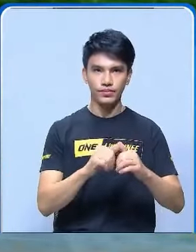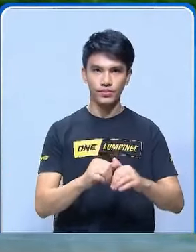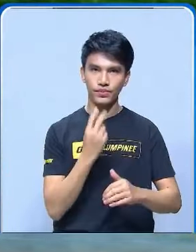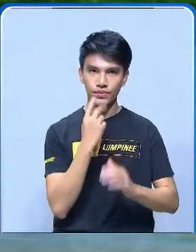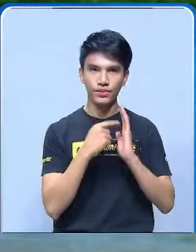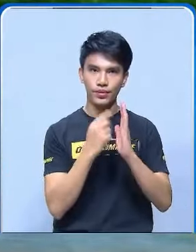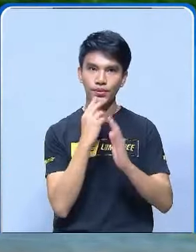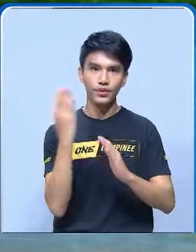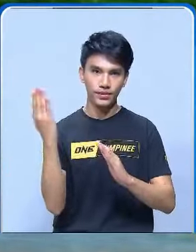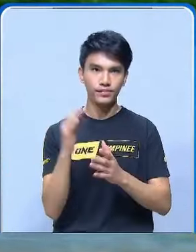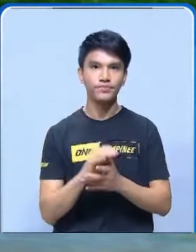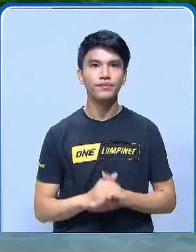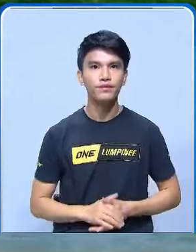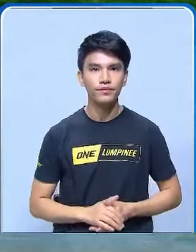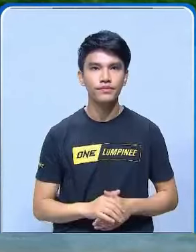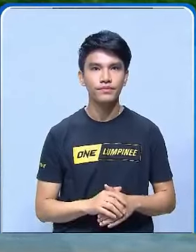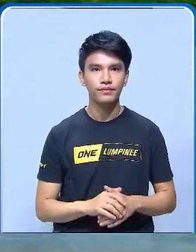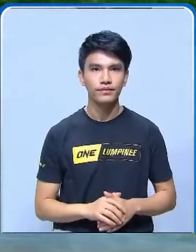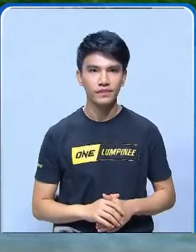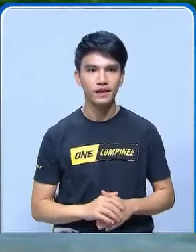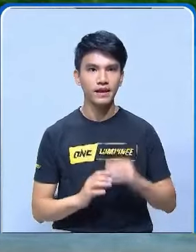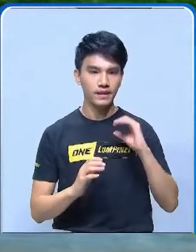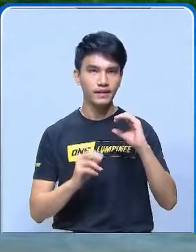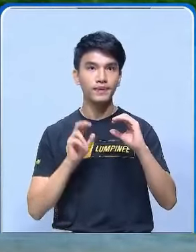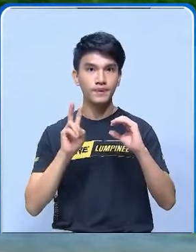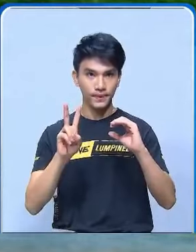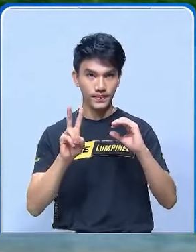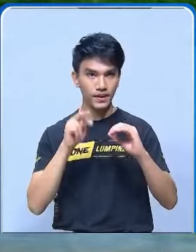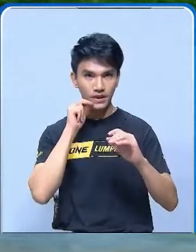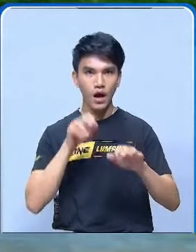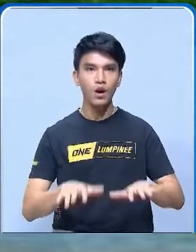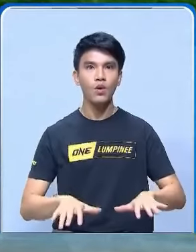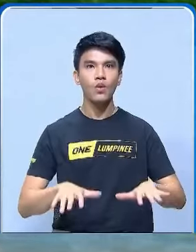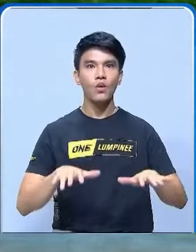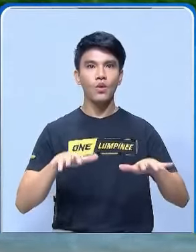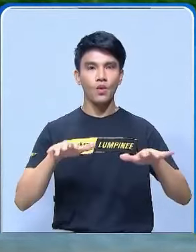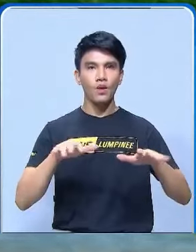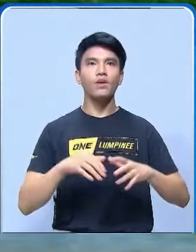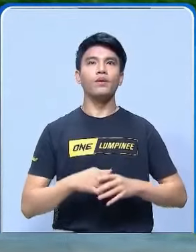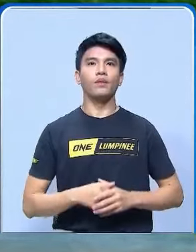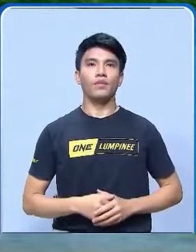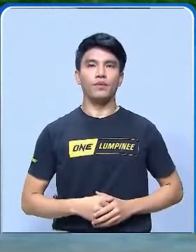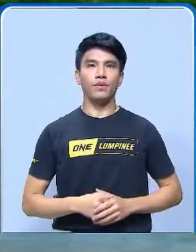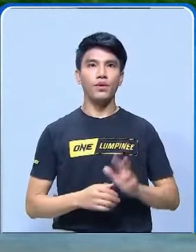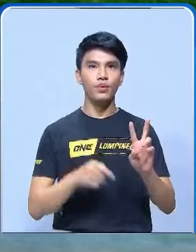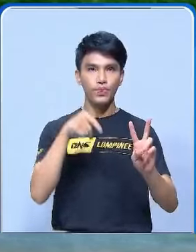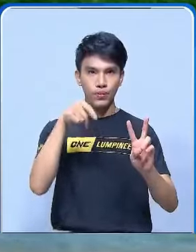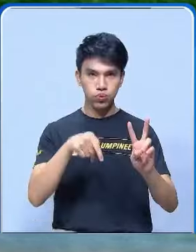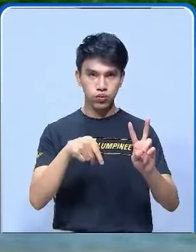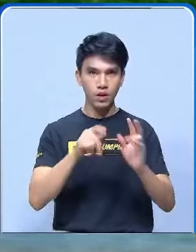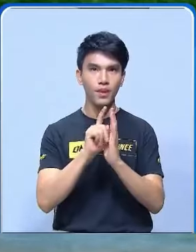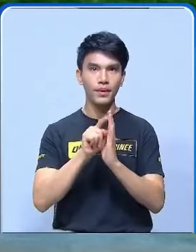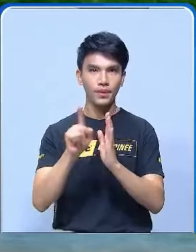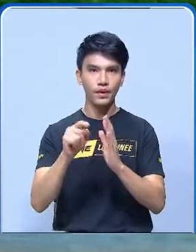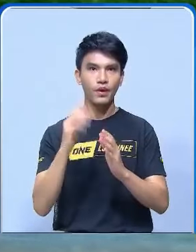กนี้เห็นภาพชัดถ้าเหนือขึ้นไปหน่อยเนี่ยสถานี C2 ที่ตอนนี้น้ำเยอะมากเลยนะ 2,100 ลูกบาศก์เมตรต่อวินาทีใช่ไหมพอลงมาถึงเขื่อนเจ้าพระยา